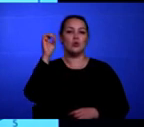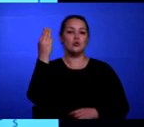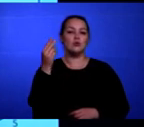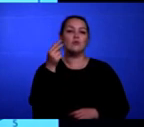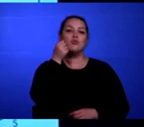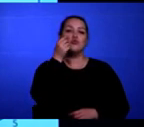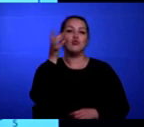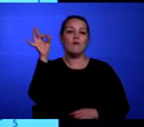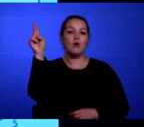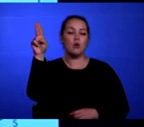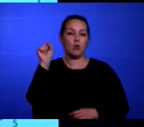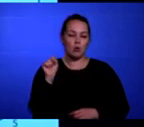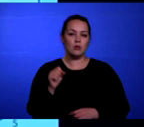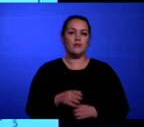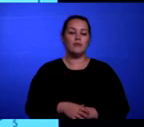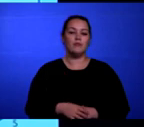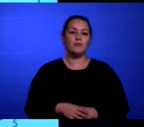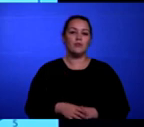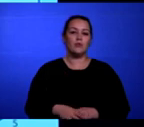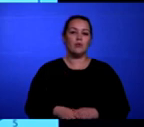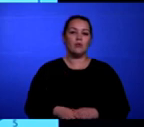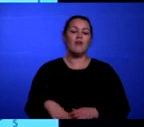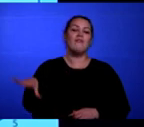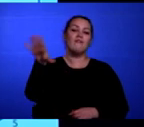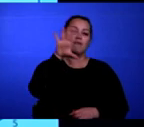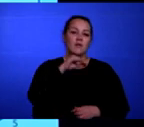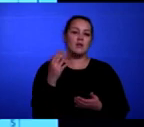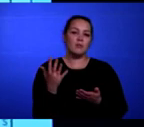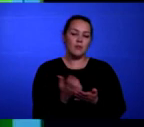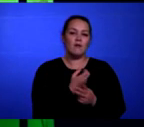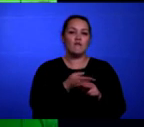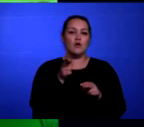уверена что вы все справились с этим упражнением